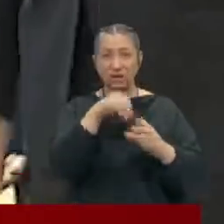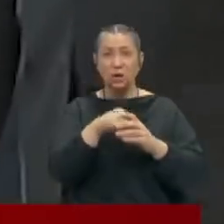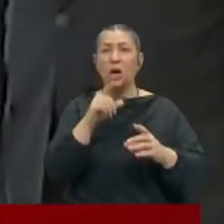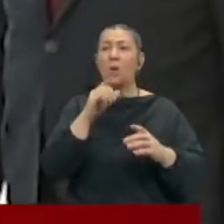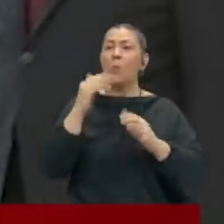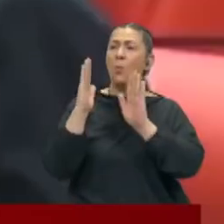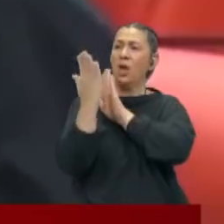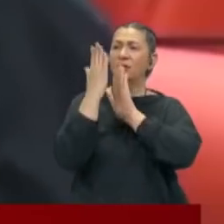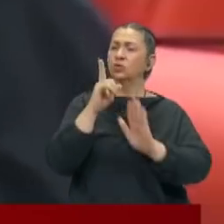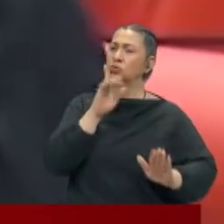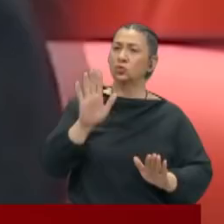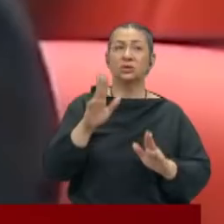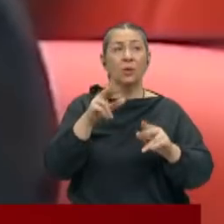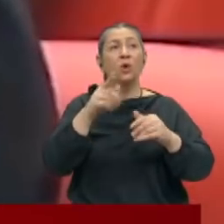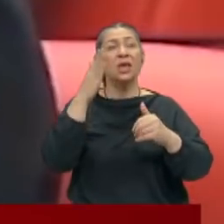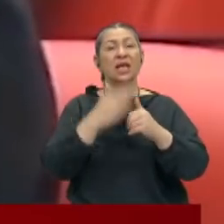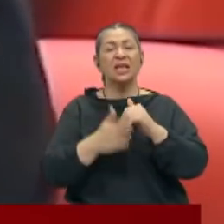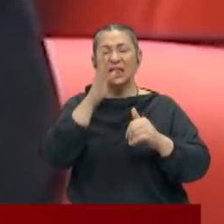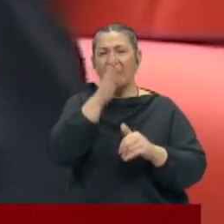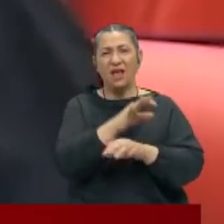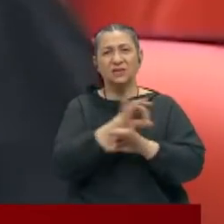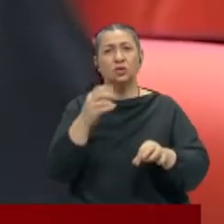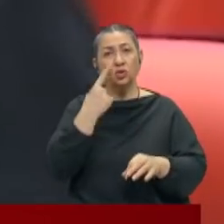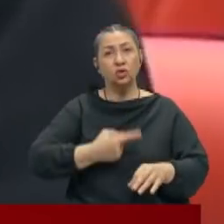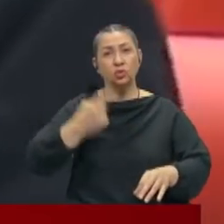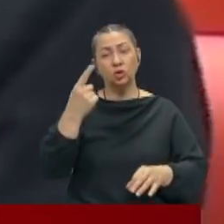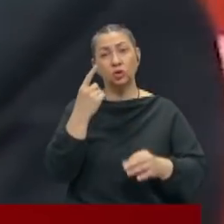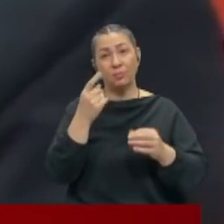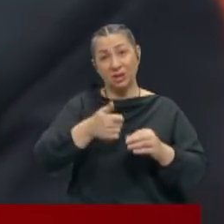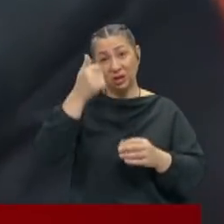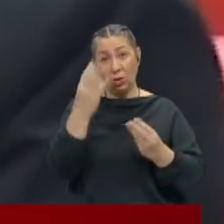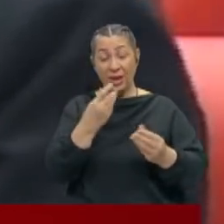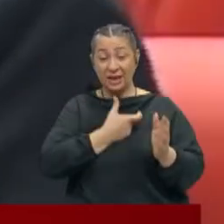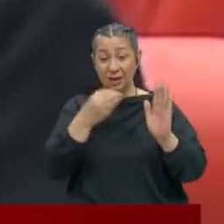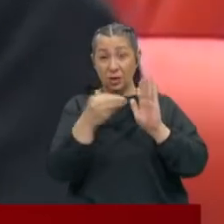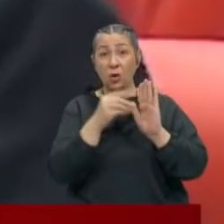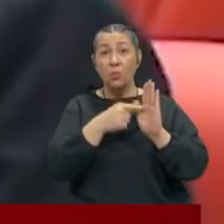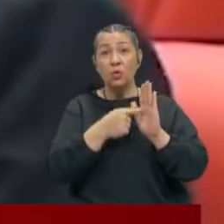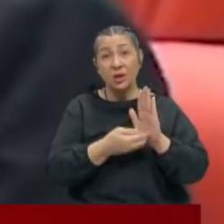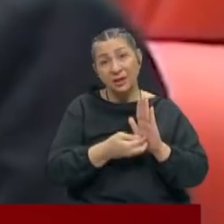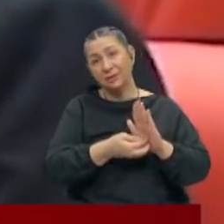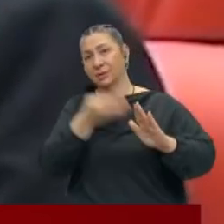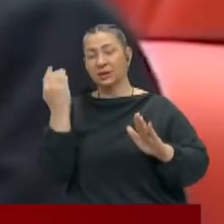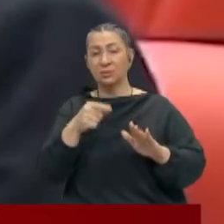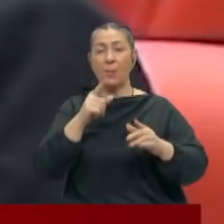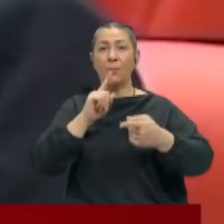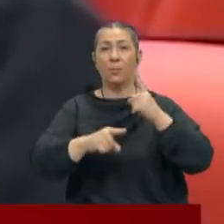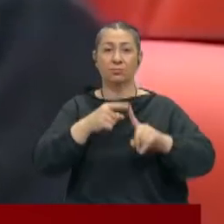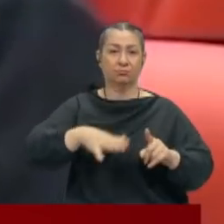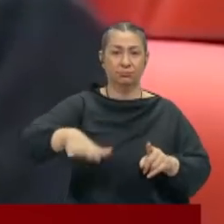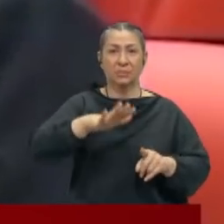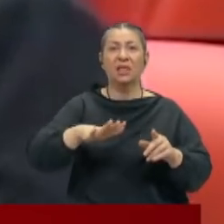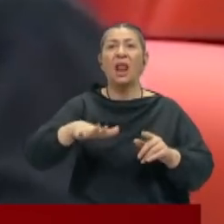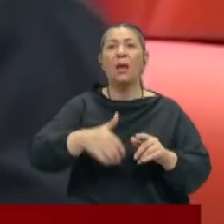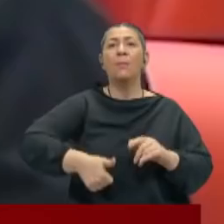susturma aracına dönüştü. Bu yasa tarafsız Cumhurbaşkanı'na göre yapılmış bir yasa. Bu zırhtan... Şimdi bir siyasi partinin